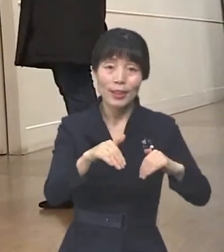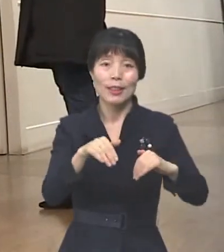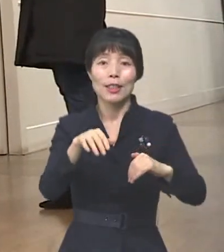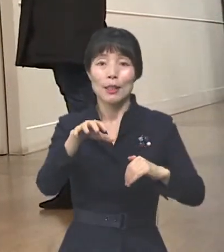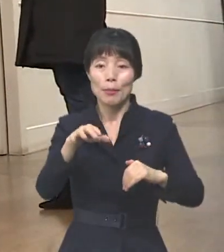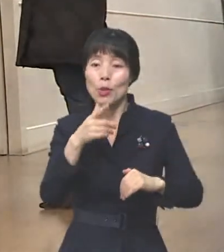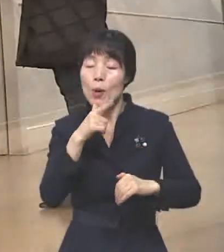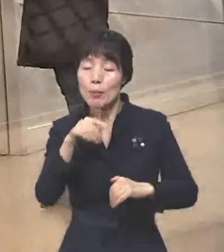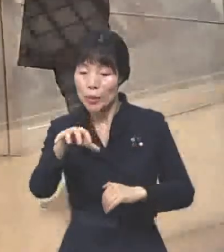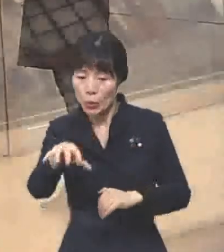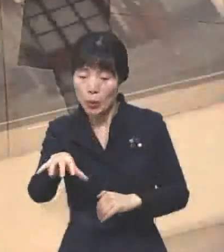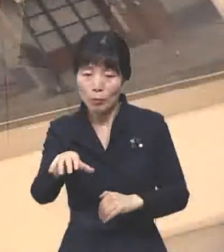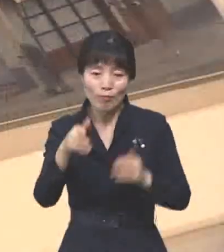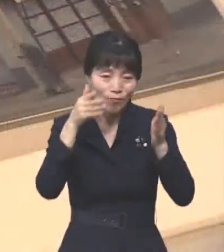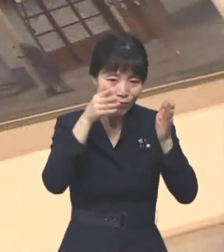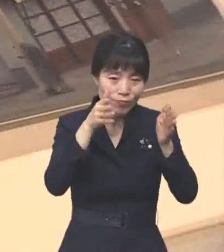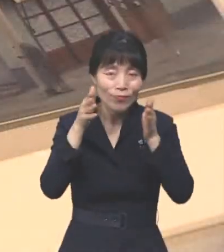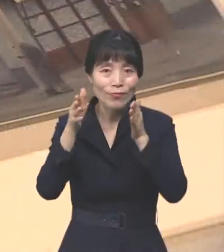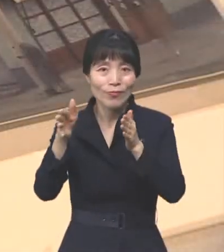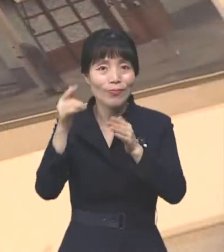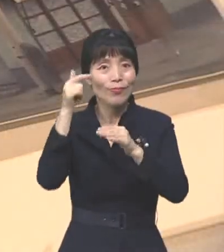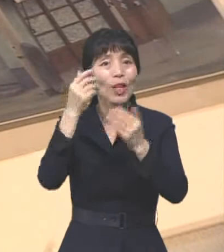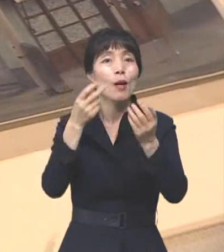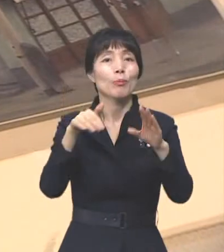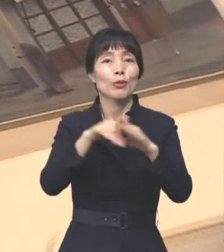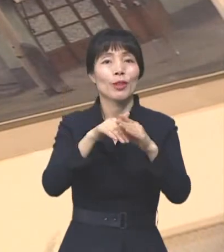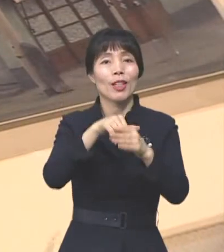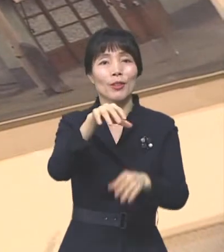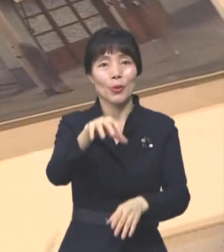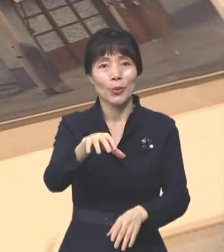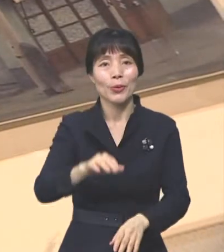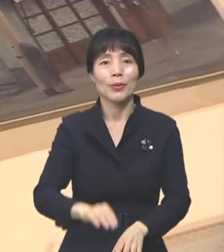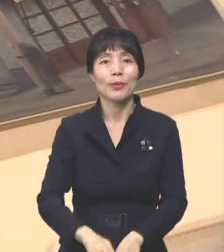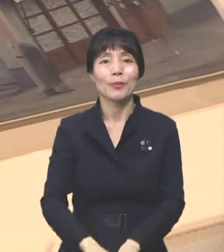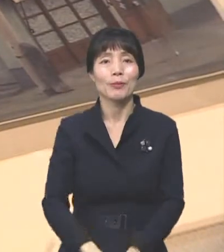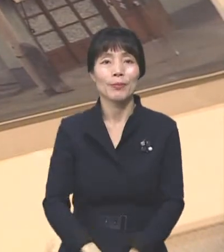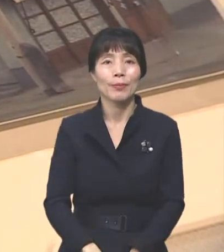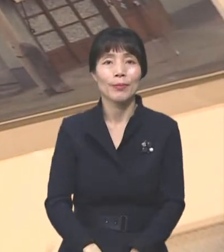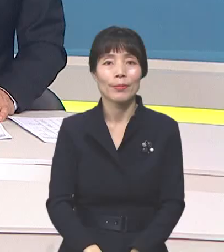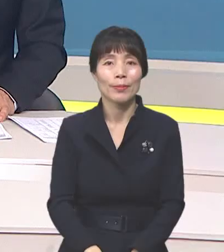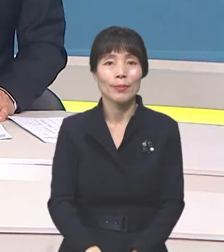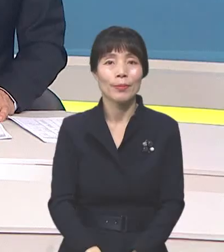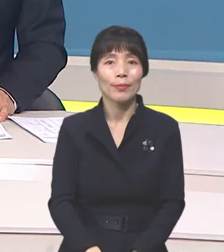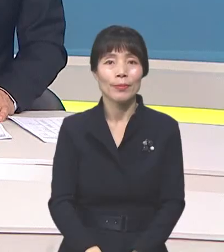문화관광지로 주목받고 있습니다. 슬로티비 뉴스 이정합니다.